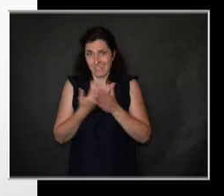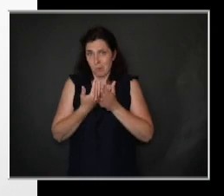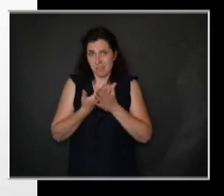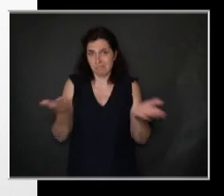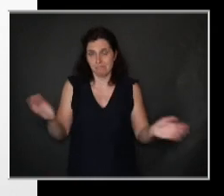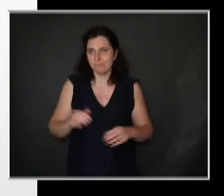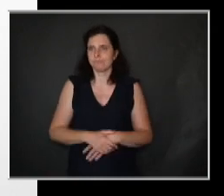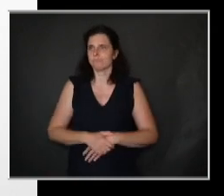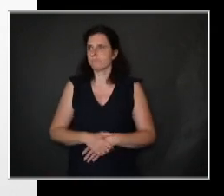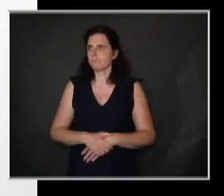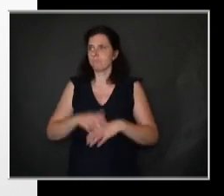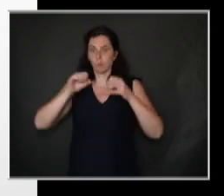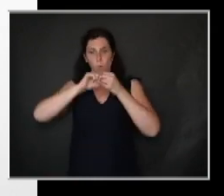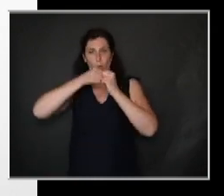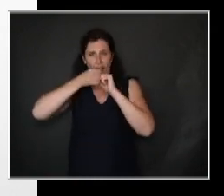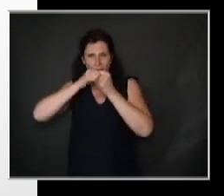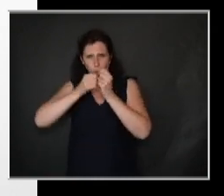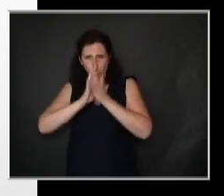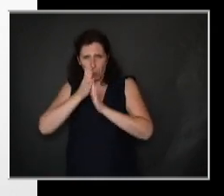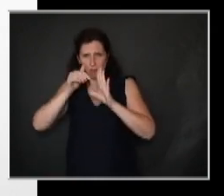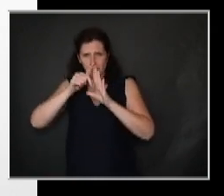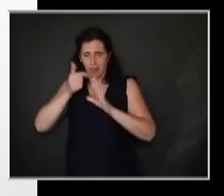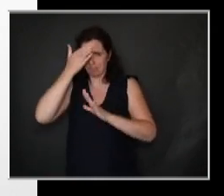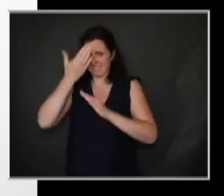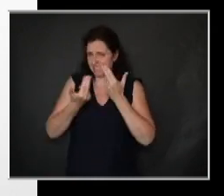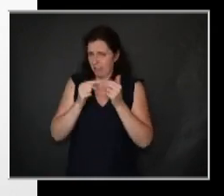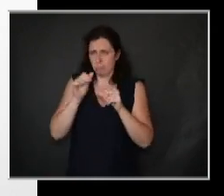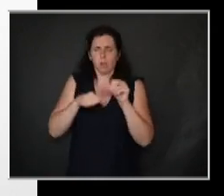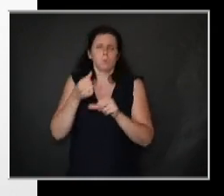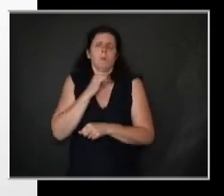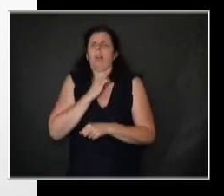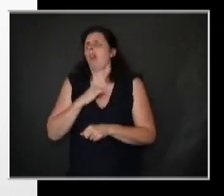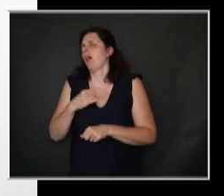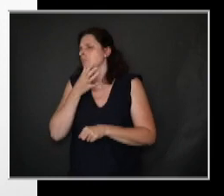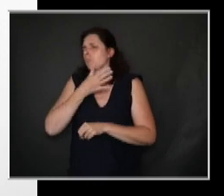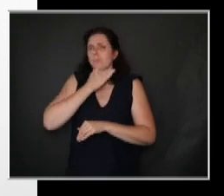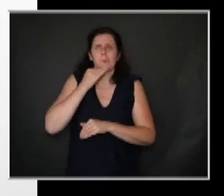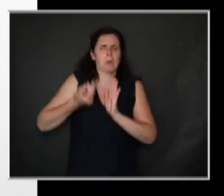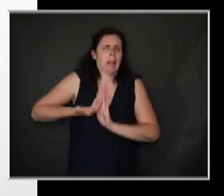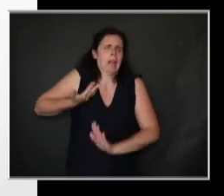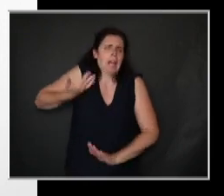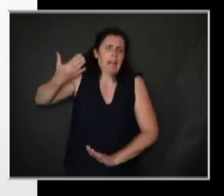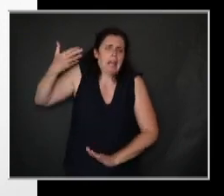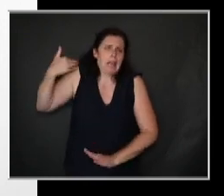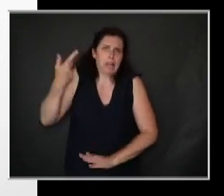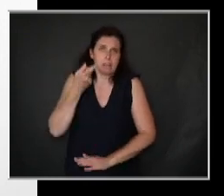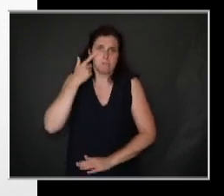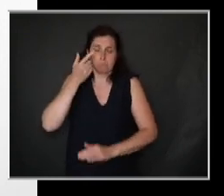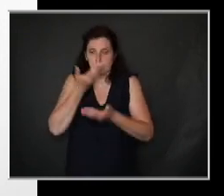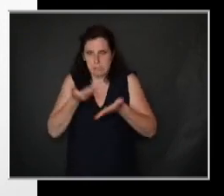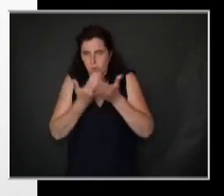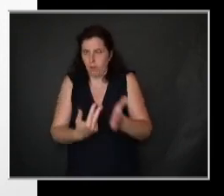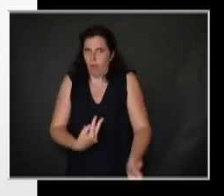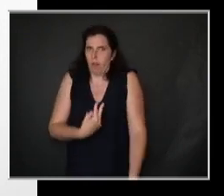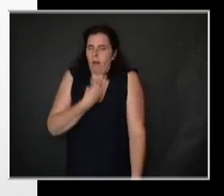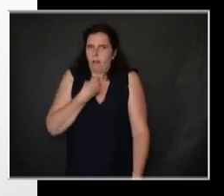Alors, dans cette arthrose-là, quand ça ne va pas, quand les douleurs sont insupportables, qu'elles durent depuis longtemps, pour passer un cap difficile,